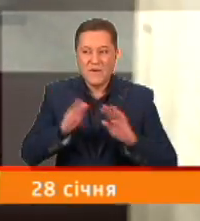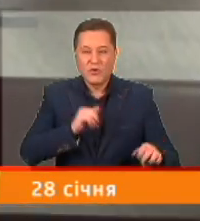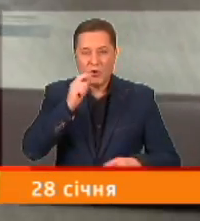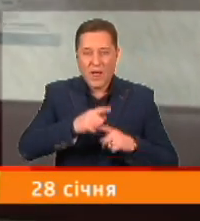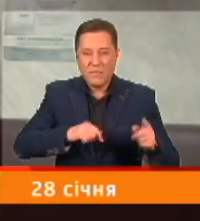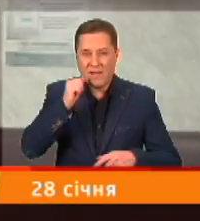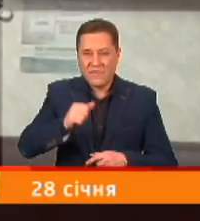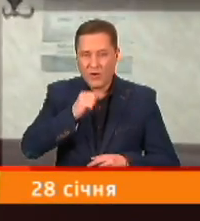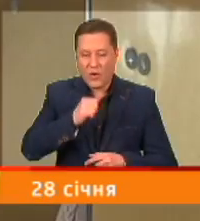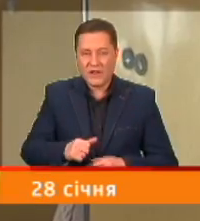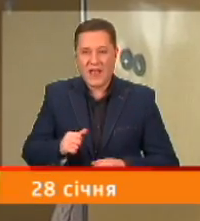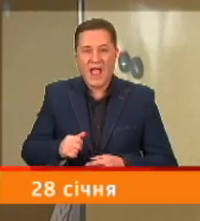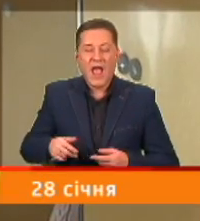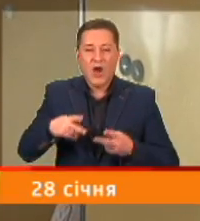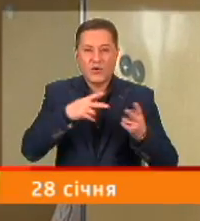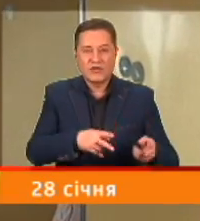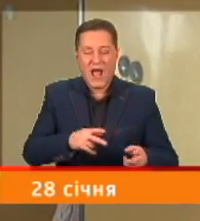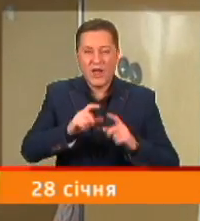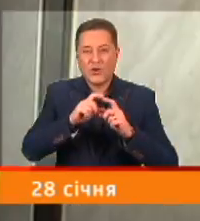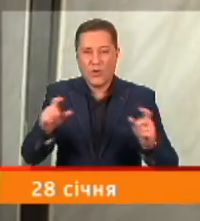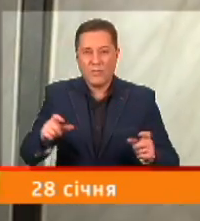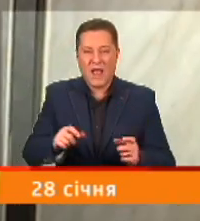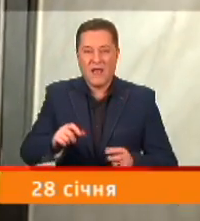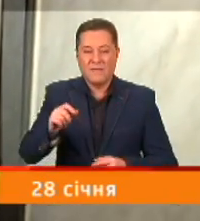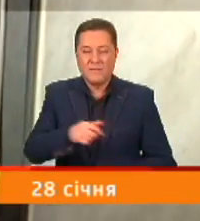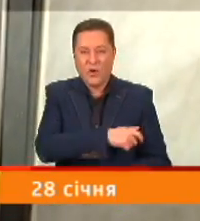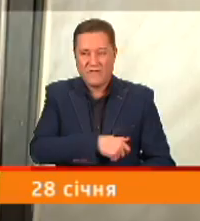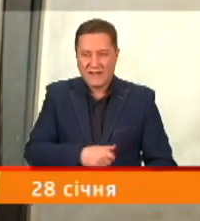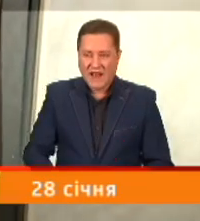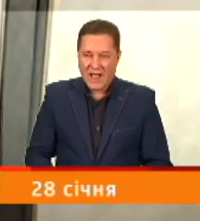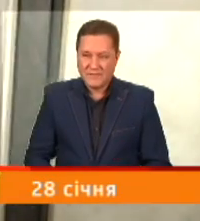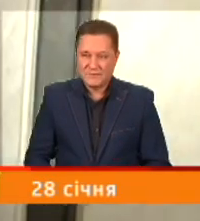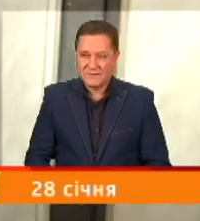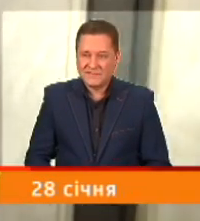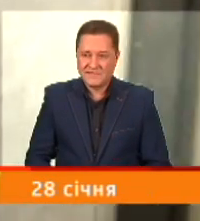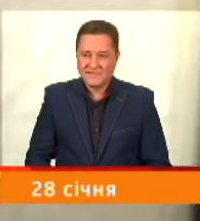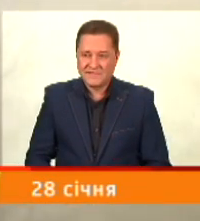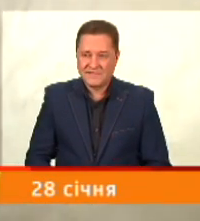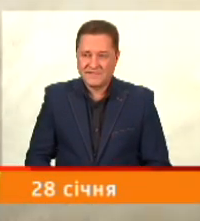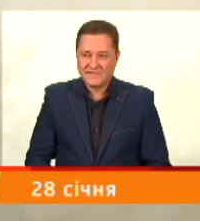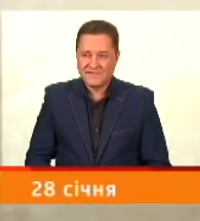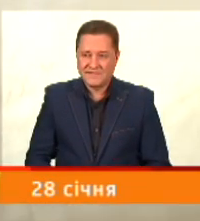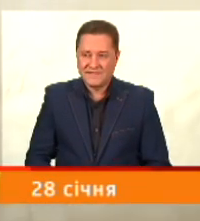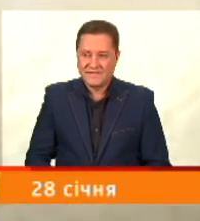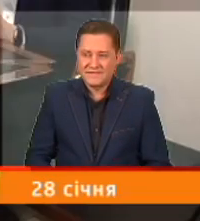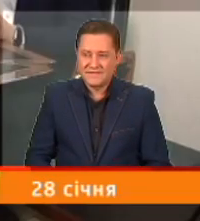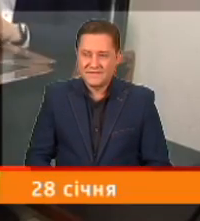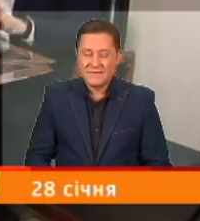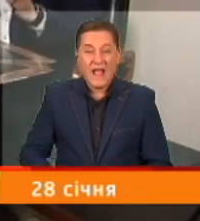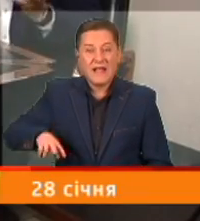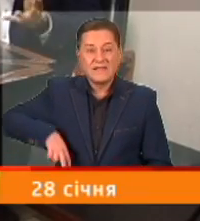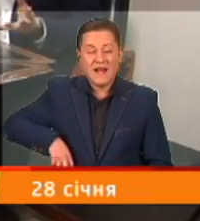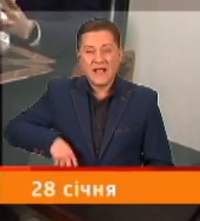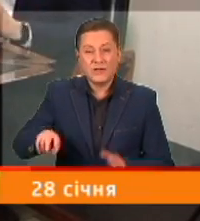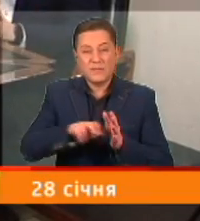я рушаю до купе-провідника по ланчбокс. А що у вас є з їжі? Їжі в нас немає нічого. Директор